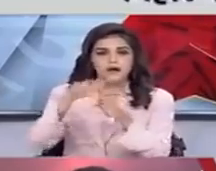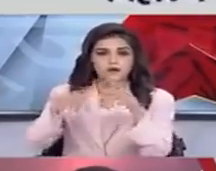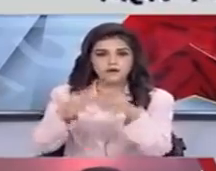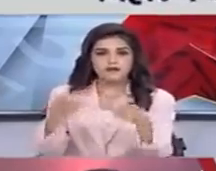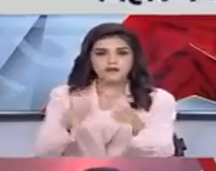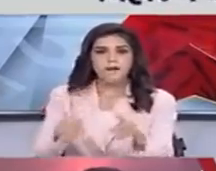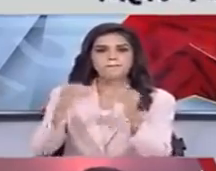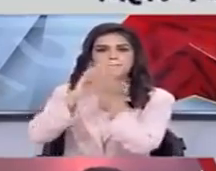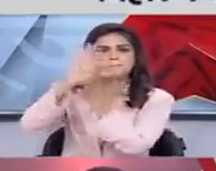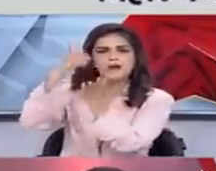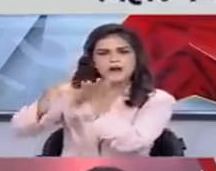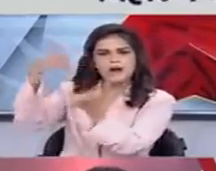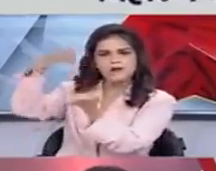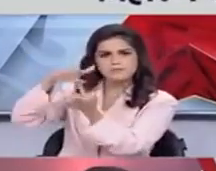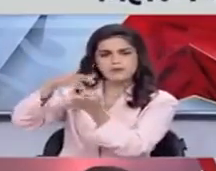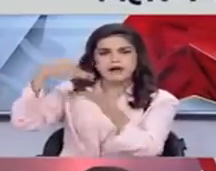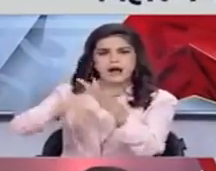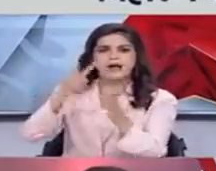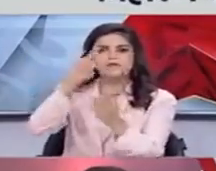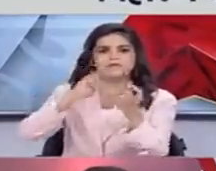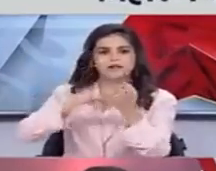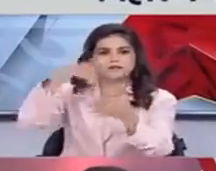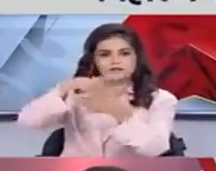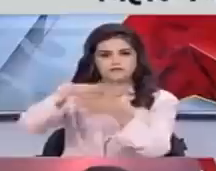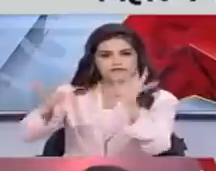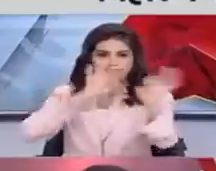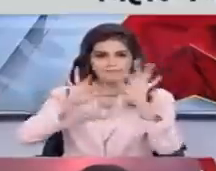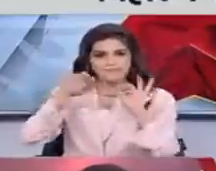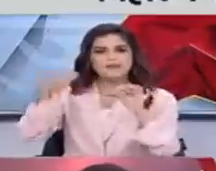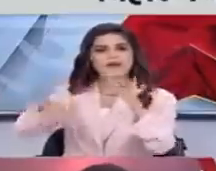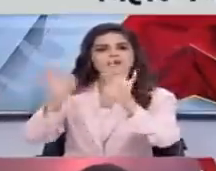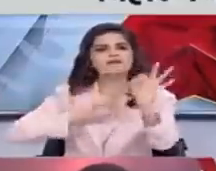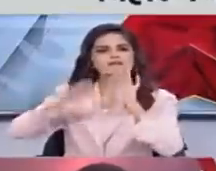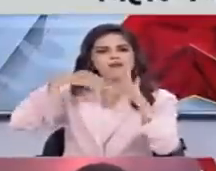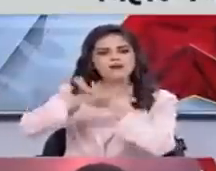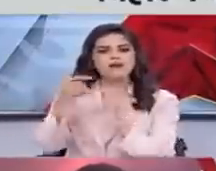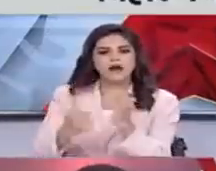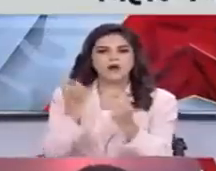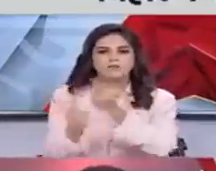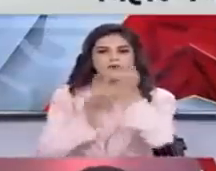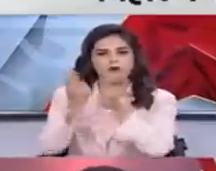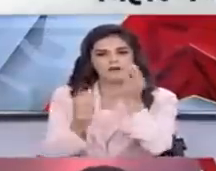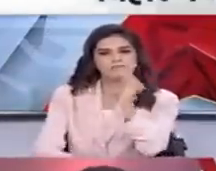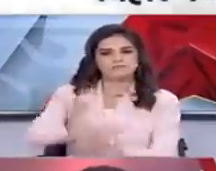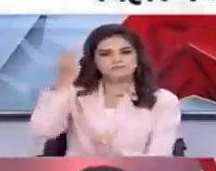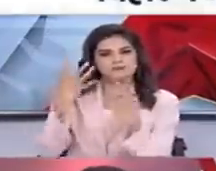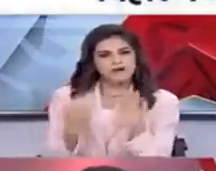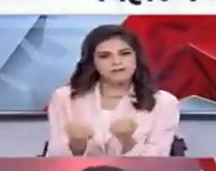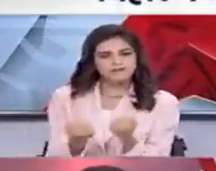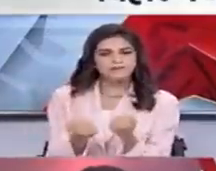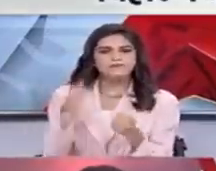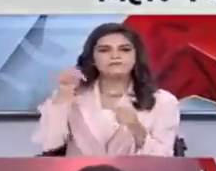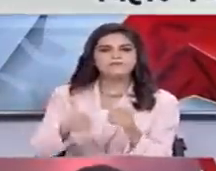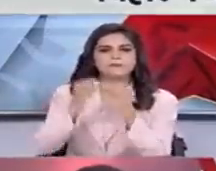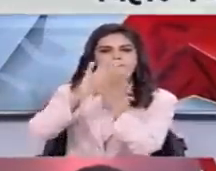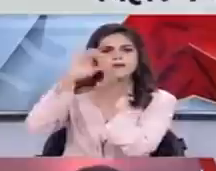के बीच बिहार में इस साल विधानसभा चुनाव होने हैं चुनाव को लेकर अब वार-पलटवार बढ़ता जा रहा है